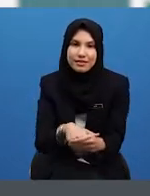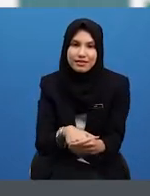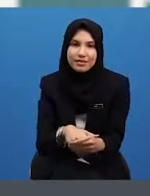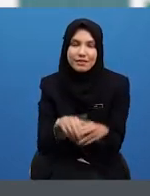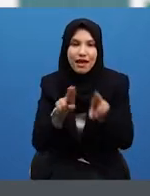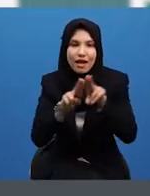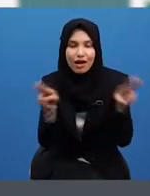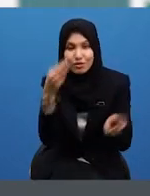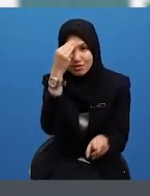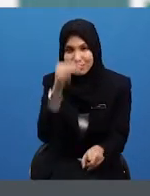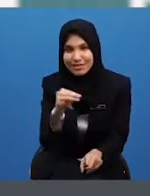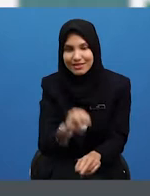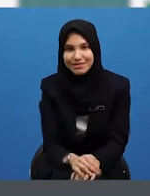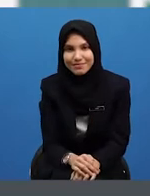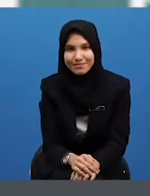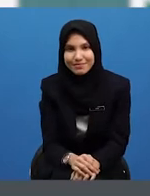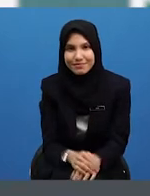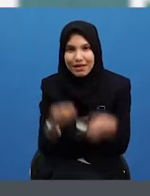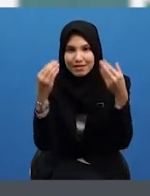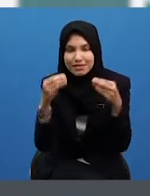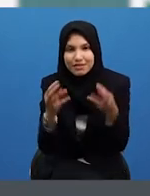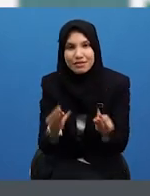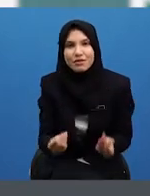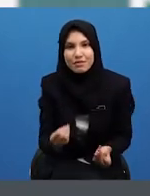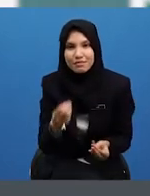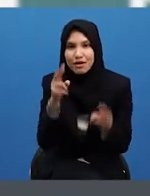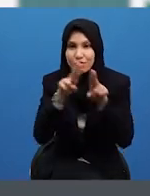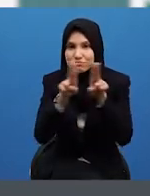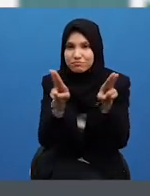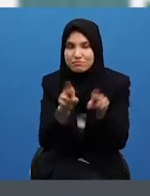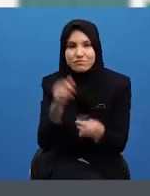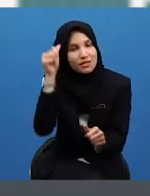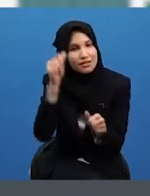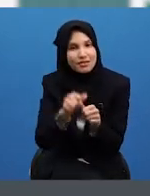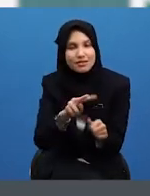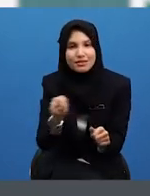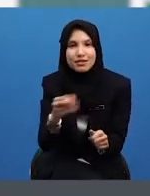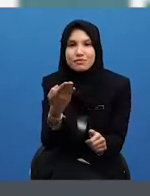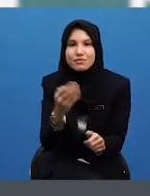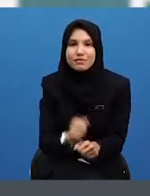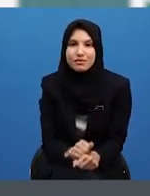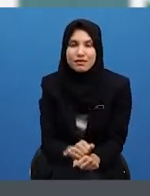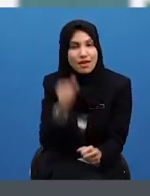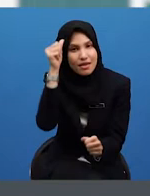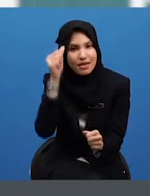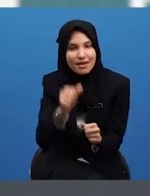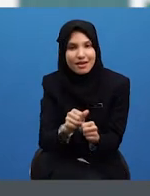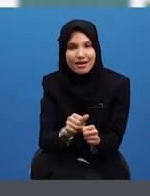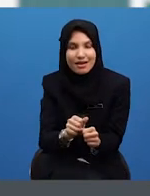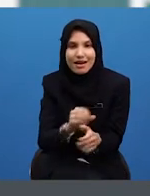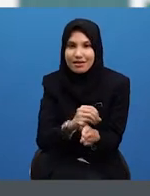mindah C guna uji ganteng kamu sama the kamu ingat Atau tidak